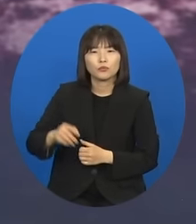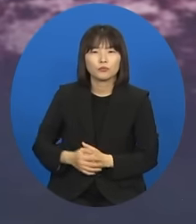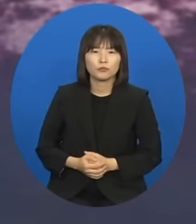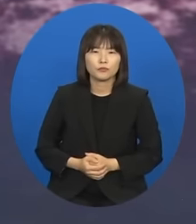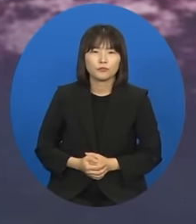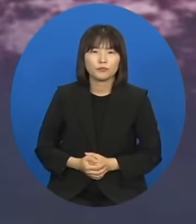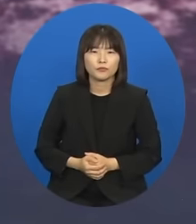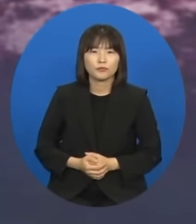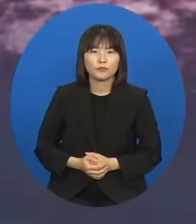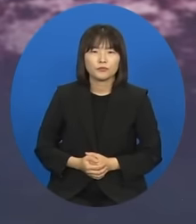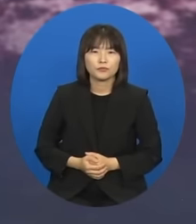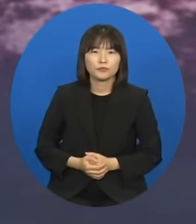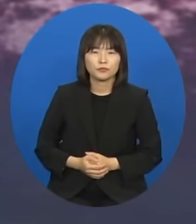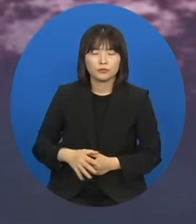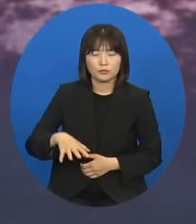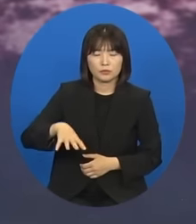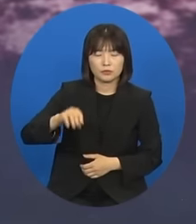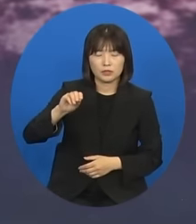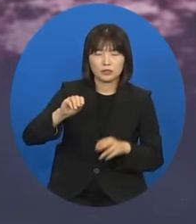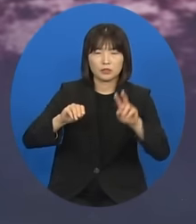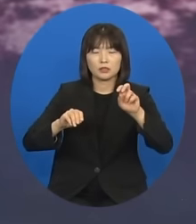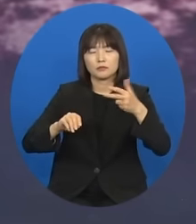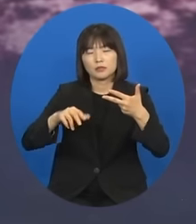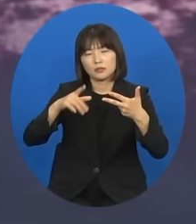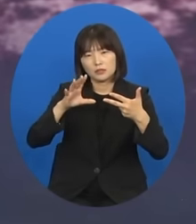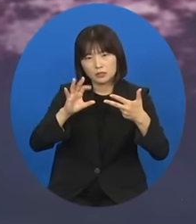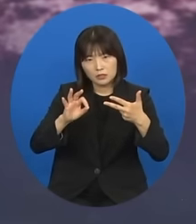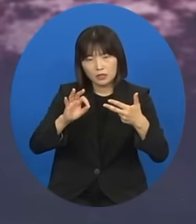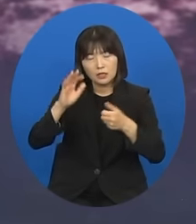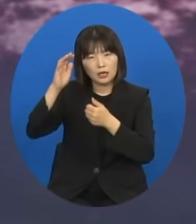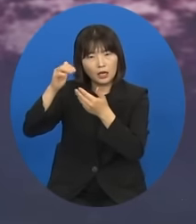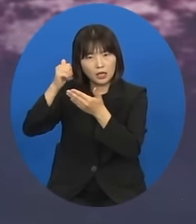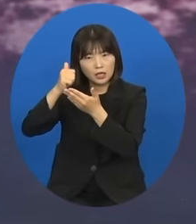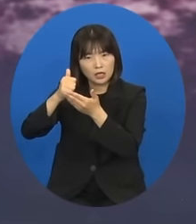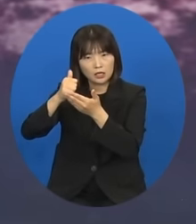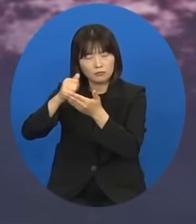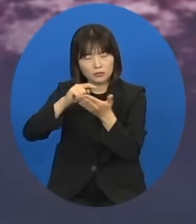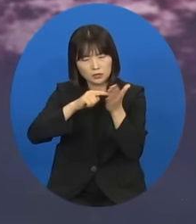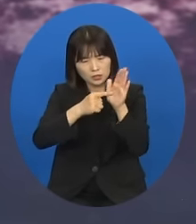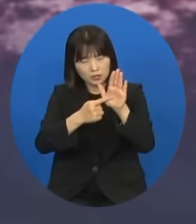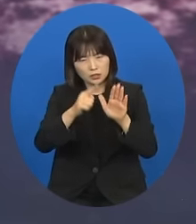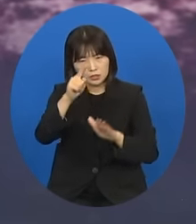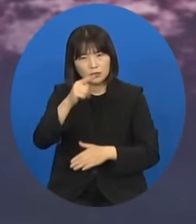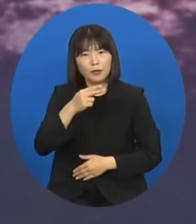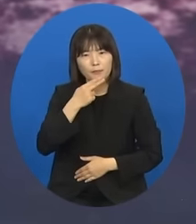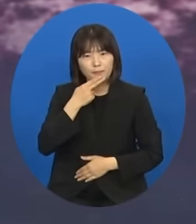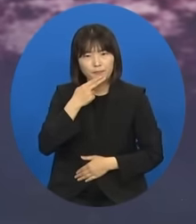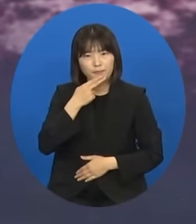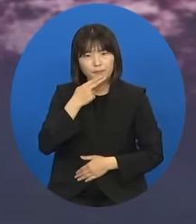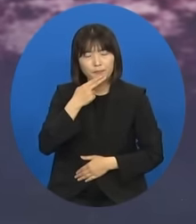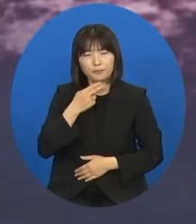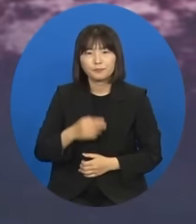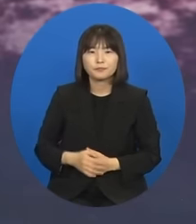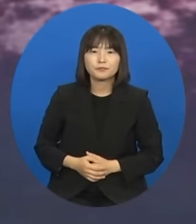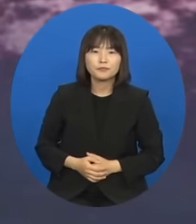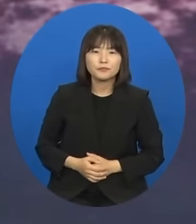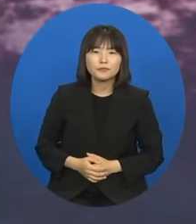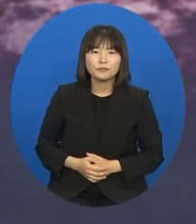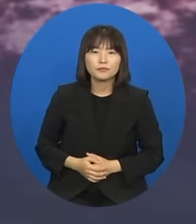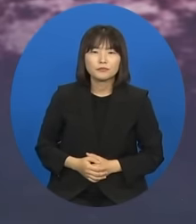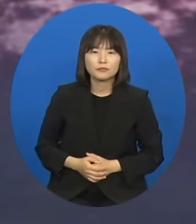이거죠 창세기 27장에 분명히 하나님은 눈에 보이도록 등장하지 않으십니다 그러나 그렇다고 해서